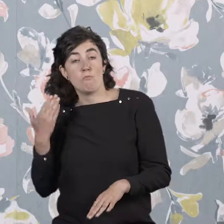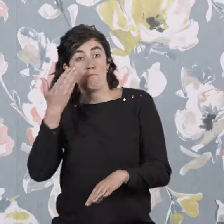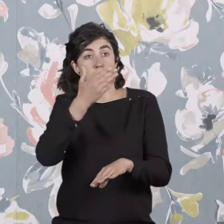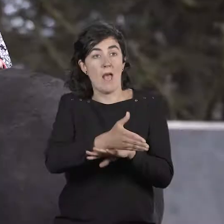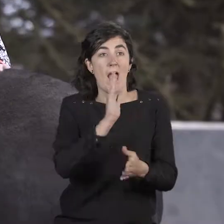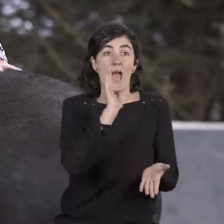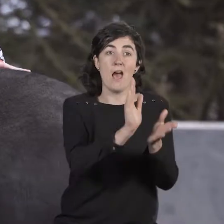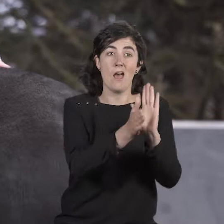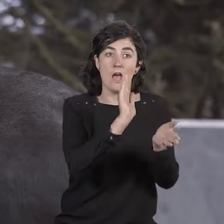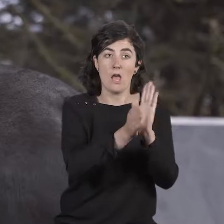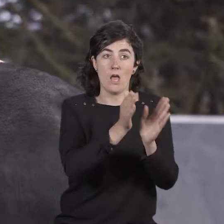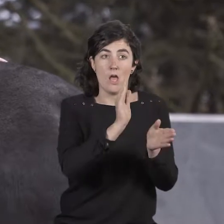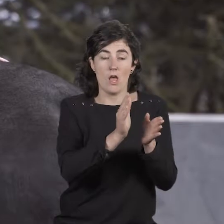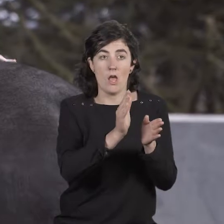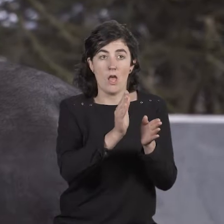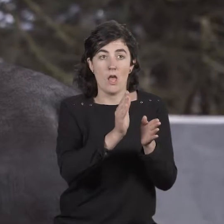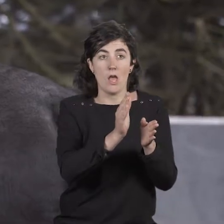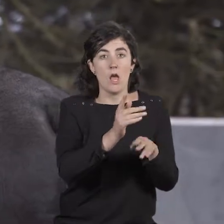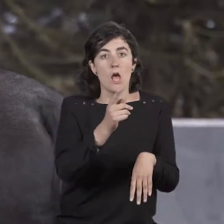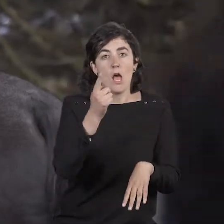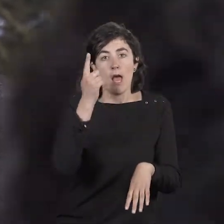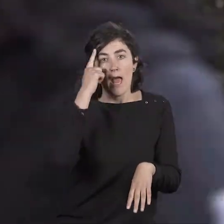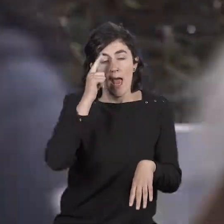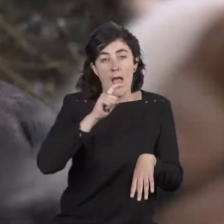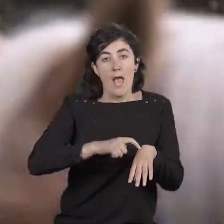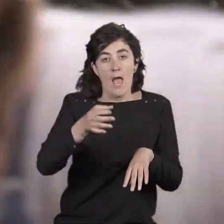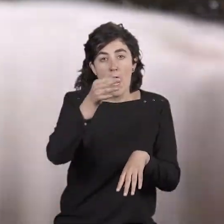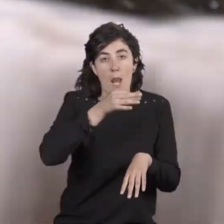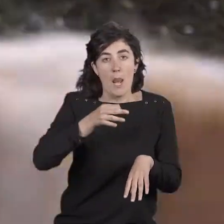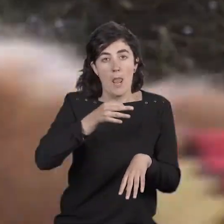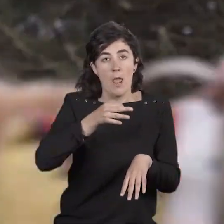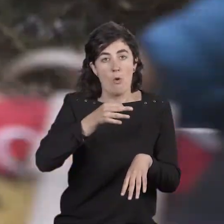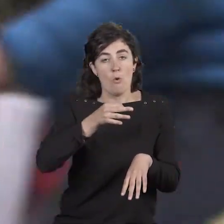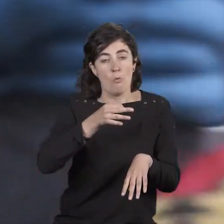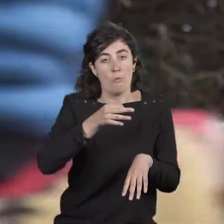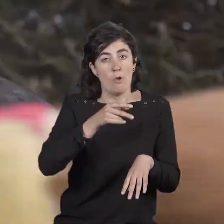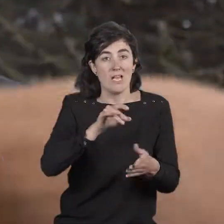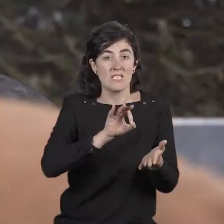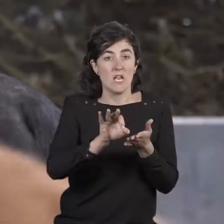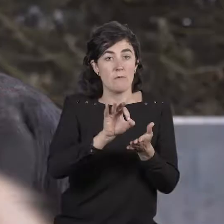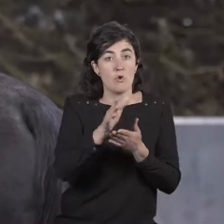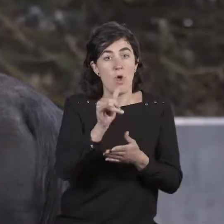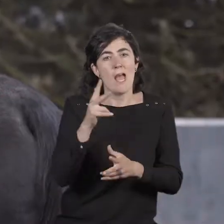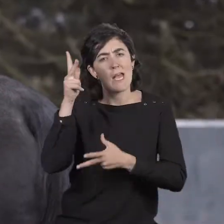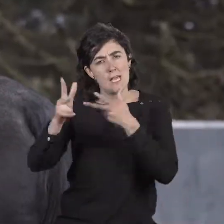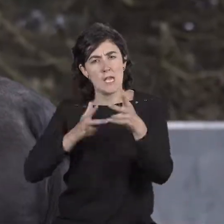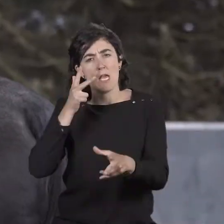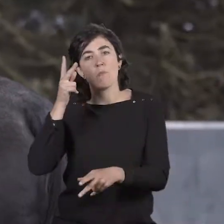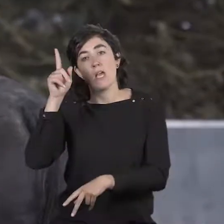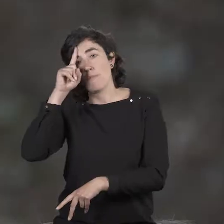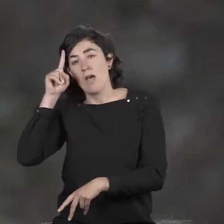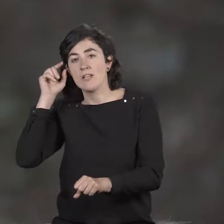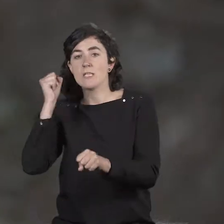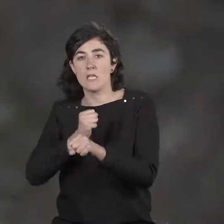gure umetxoak, momentuz errehabilitazioa eta neuropsikologia, hasiera da ez, baina bueno, jarraitzen dugu lantalan